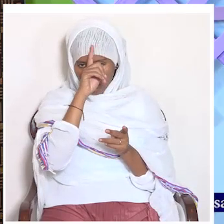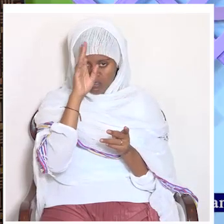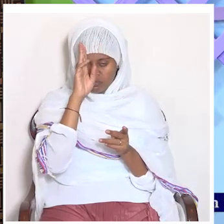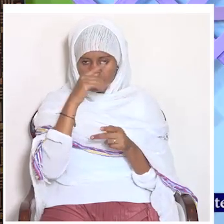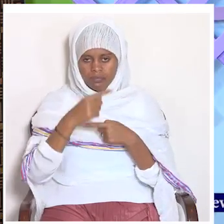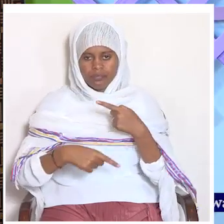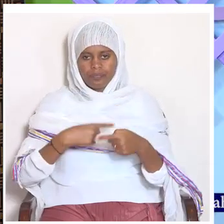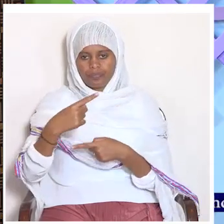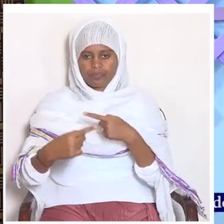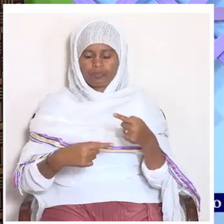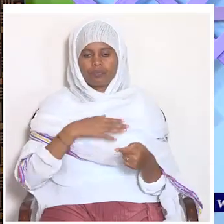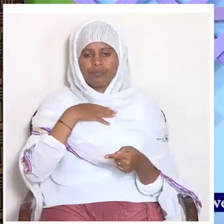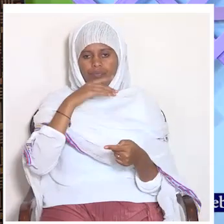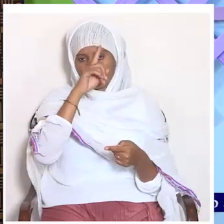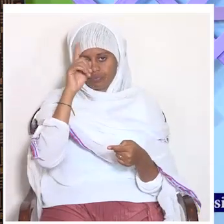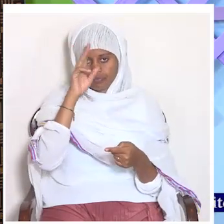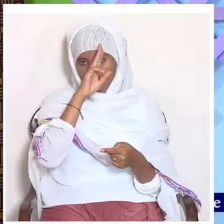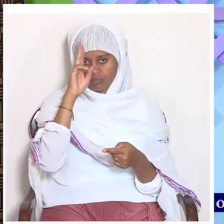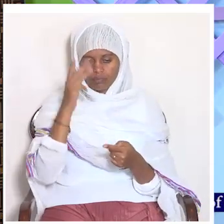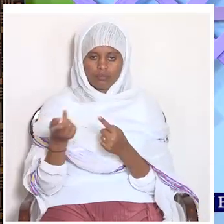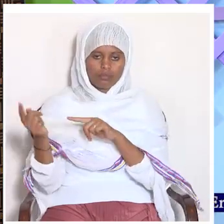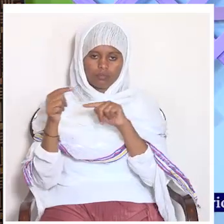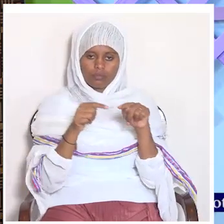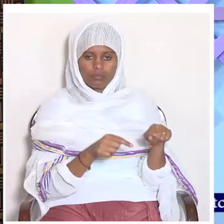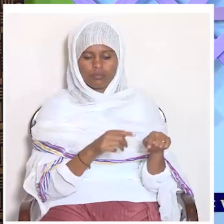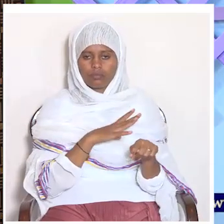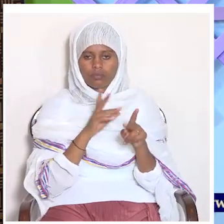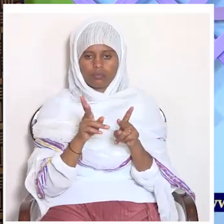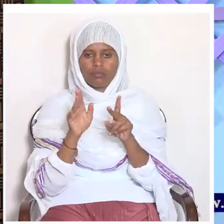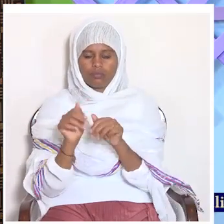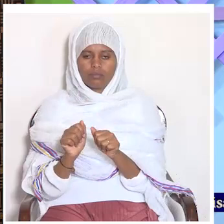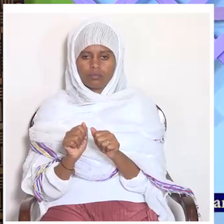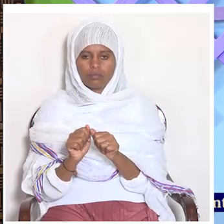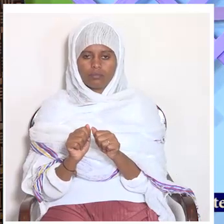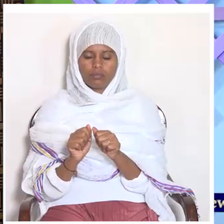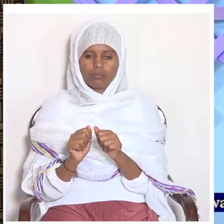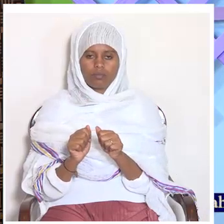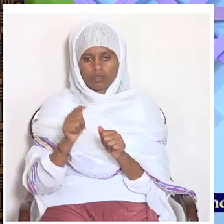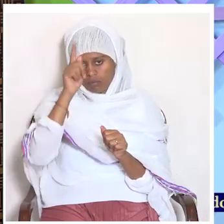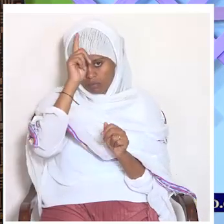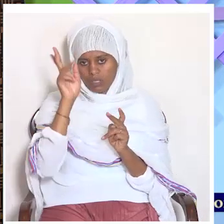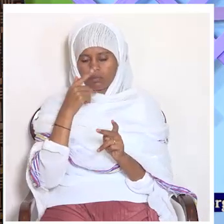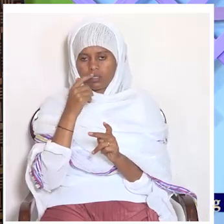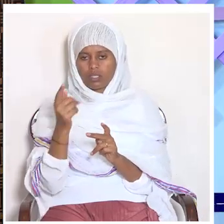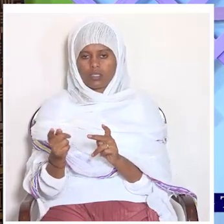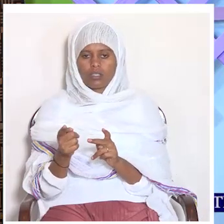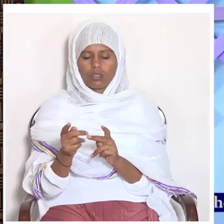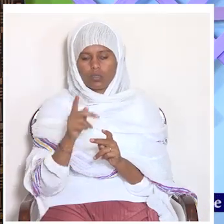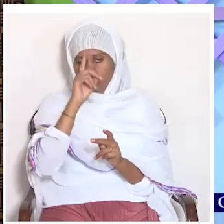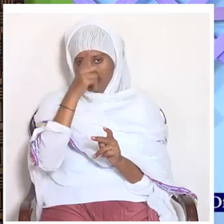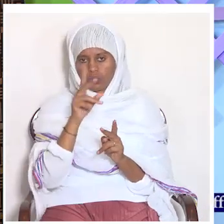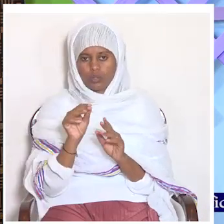ናይ ቅድስቲ ድንግል ወለዶ ናይ ቅድስቲ ድንግል ምምፃእ ህልው ከም ዝኾነ ወይ ድማ ብትንቢት ከም